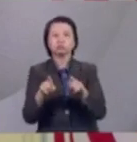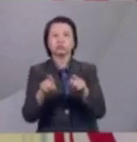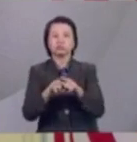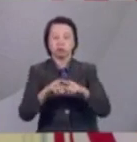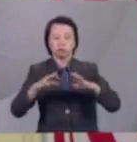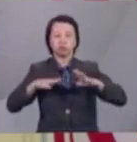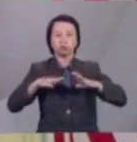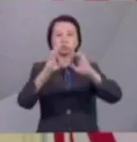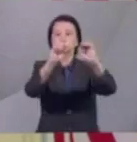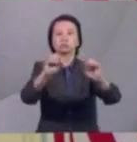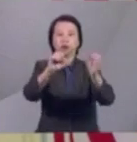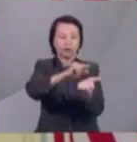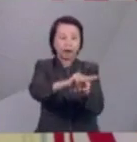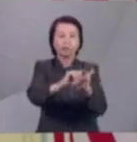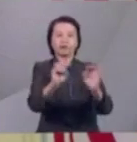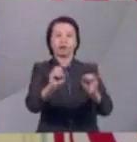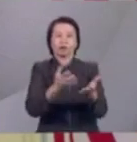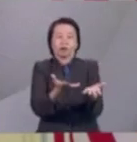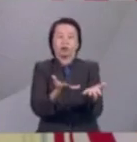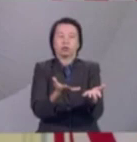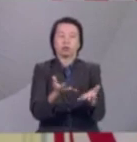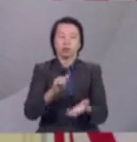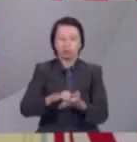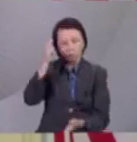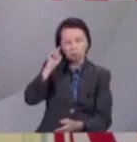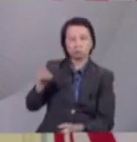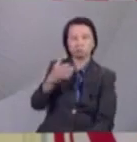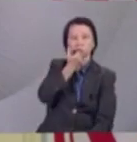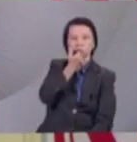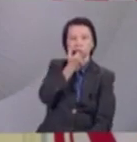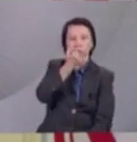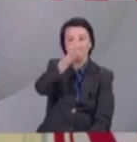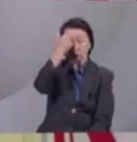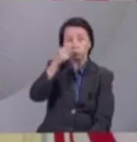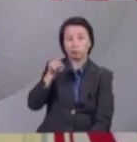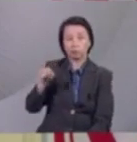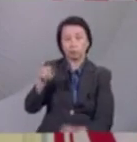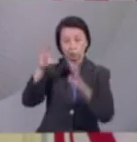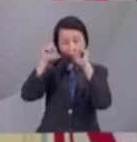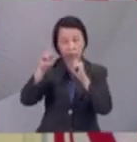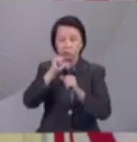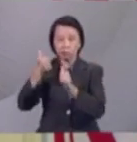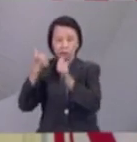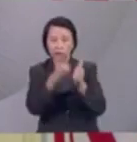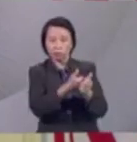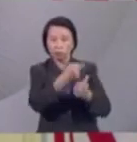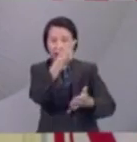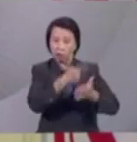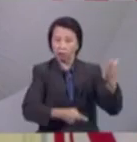gaji. Jadi itu pun saya kira adalah salah kerana tidak mengikut apa yang